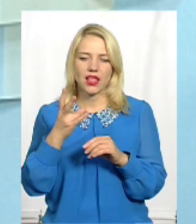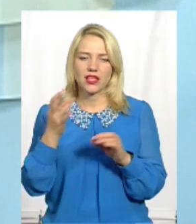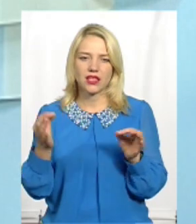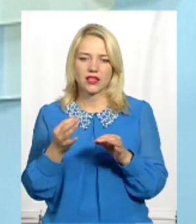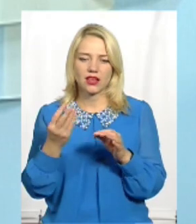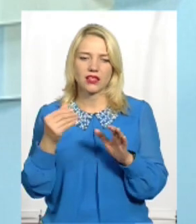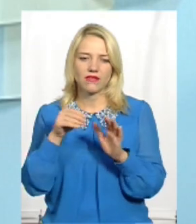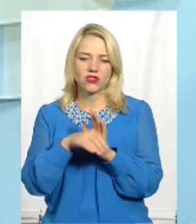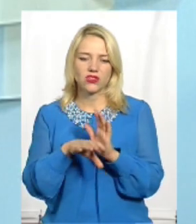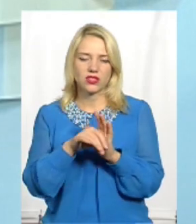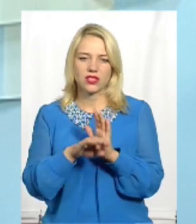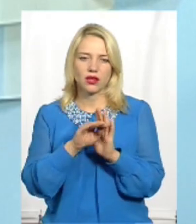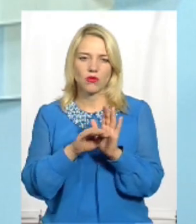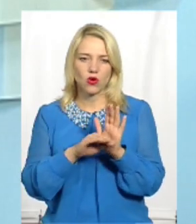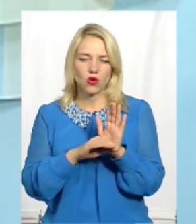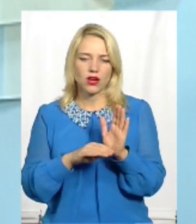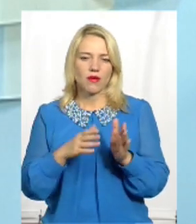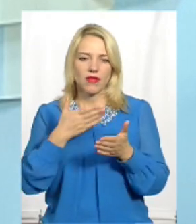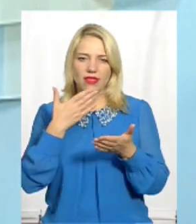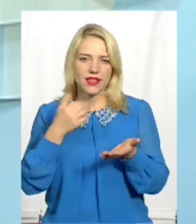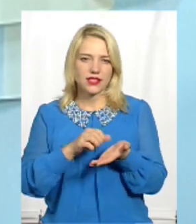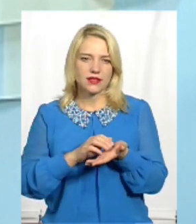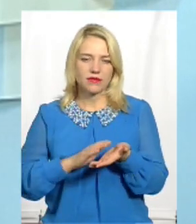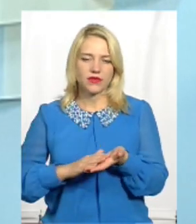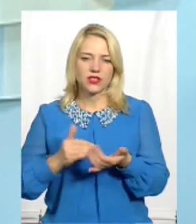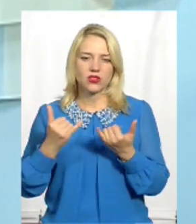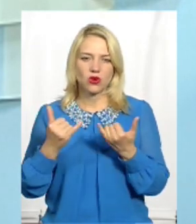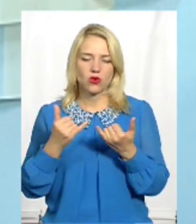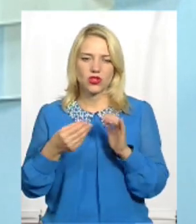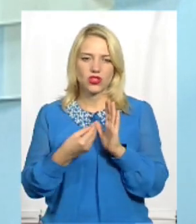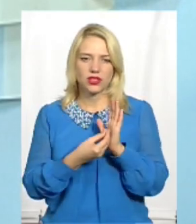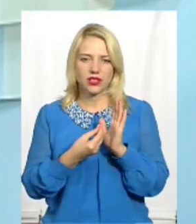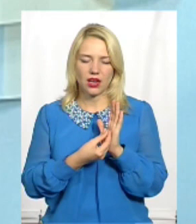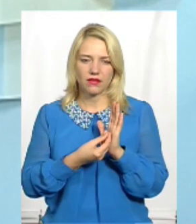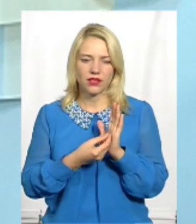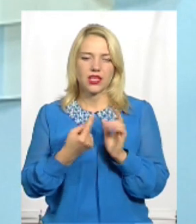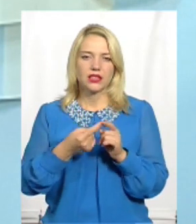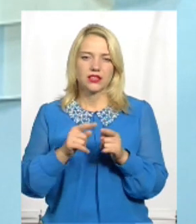інвестиційні програми, інвестиційні заходи не сидять. Тобто сьогоднішній тариф